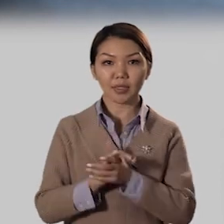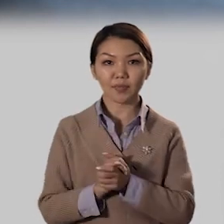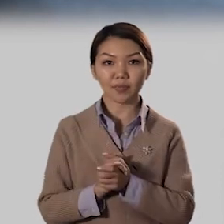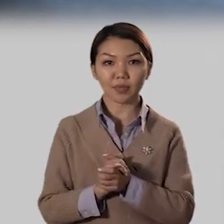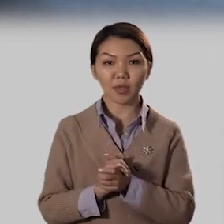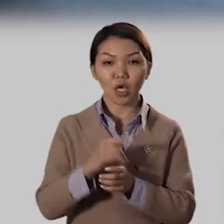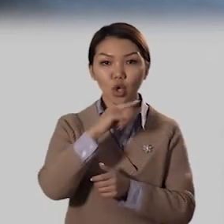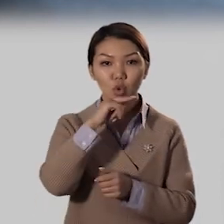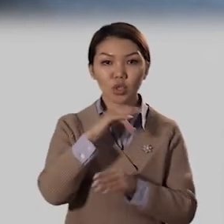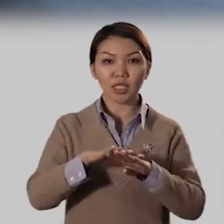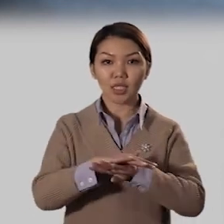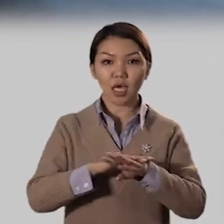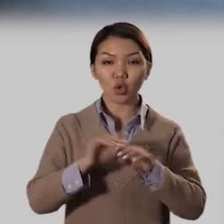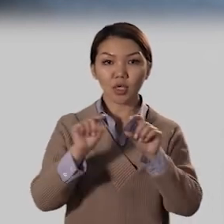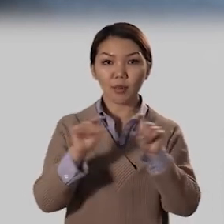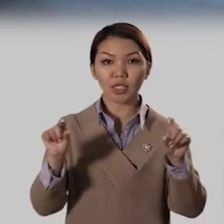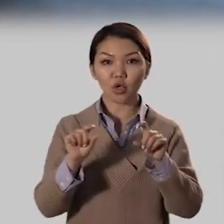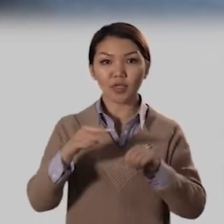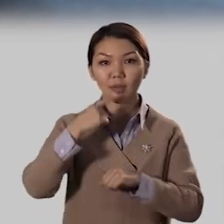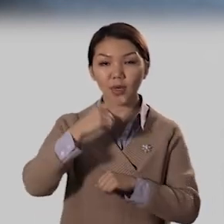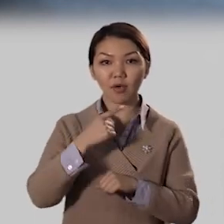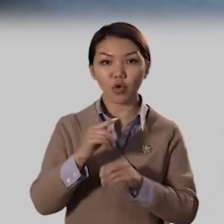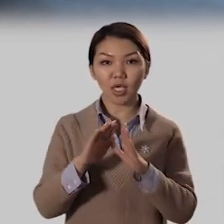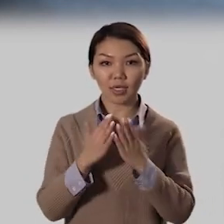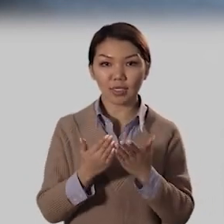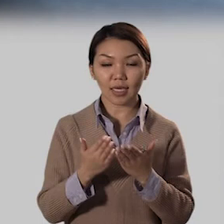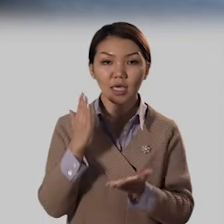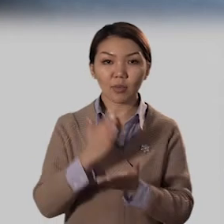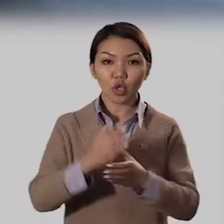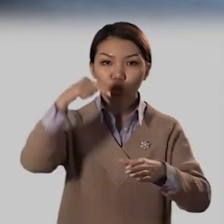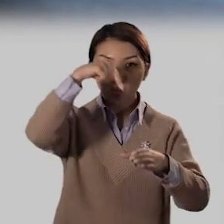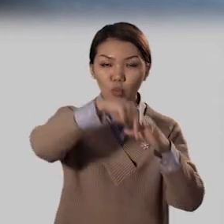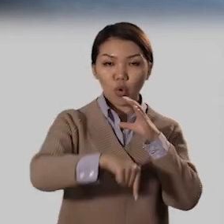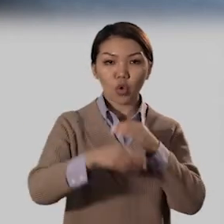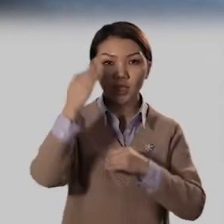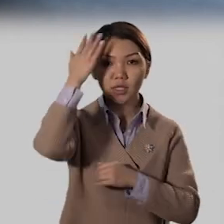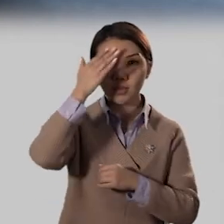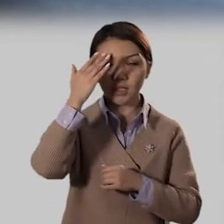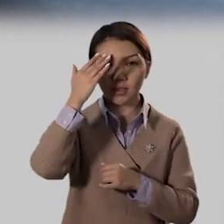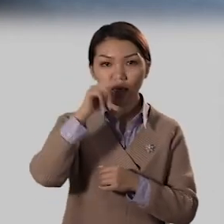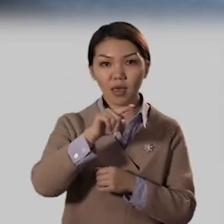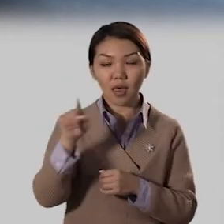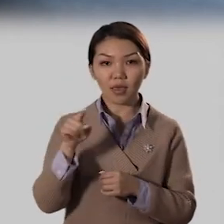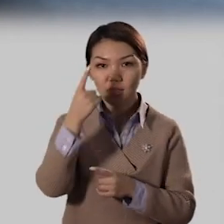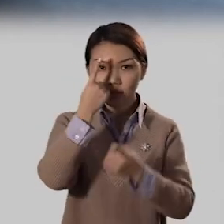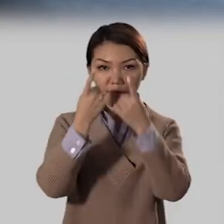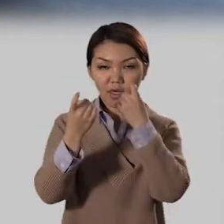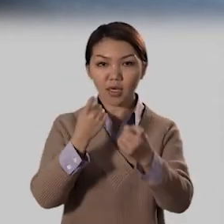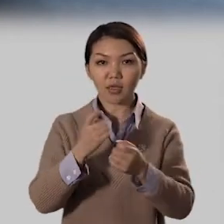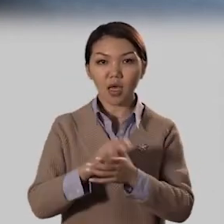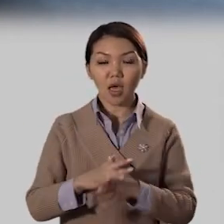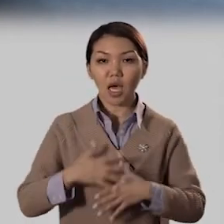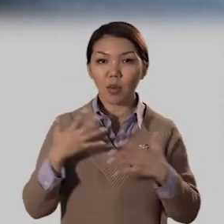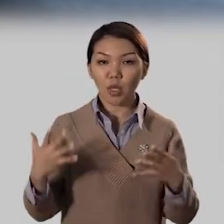русские народные пословицы и поговорки о книгах имеют глубокий смысл они говорят о большой роли